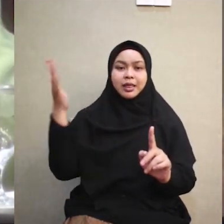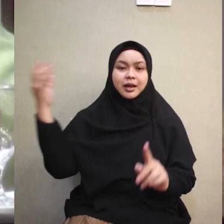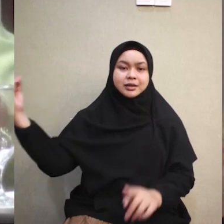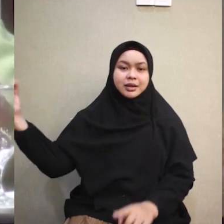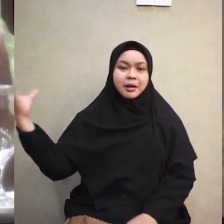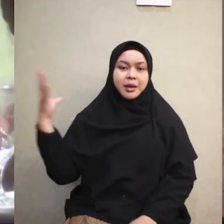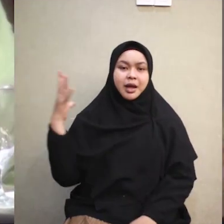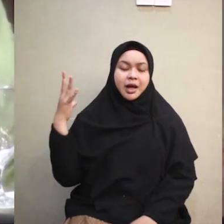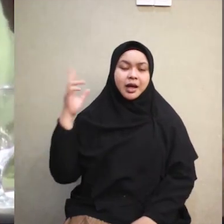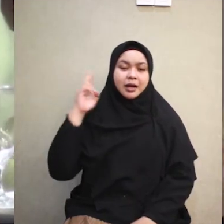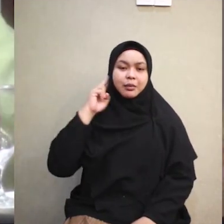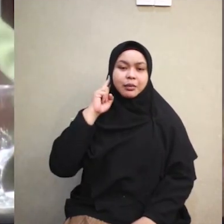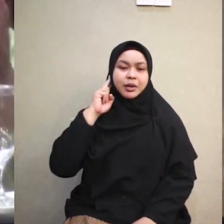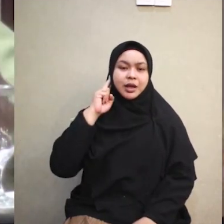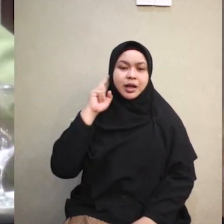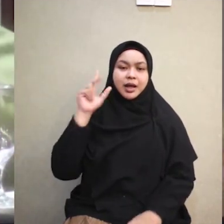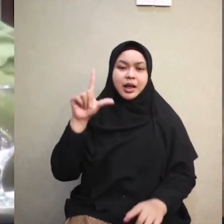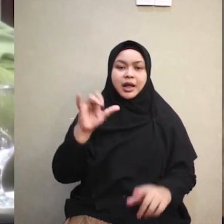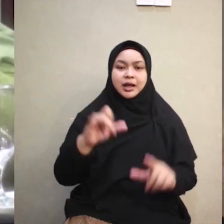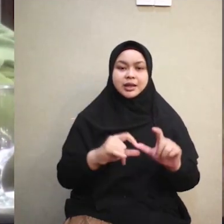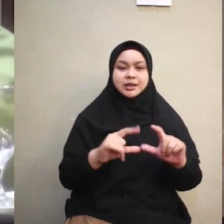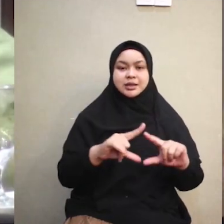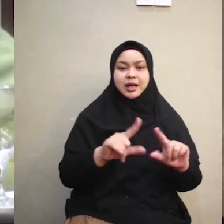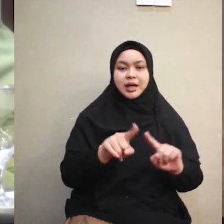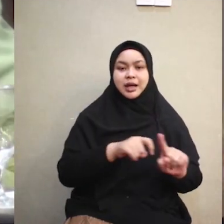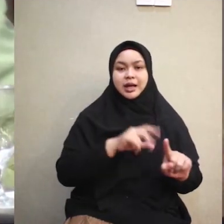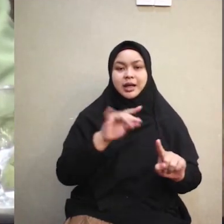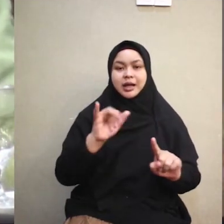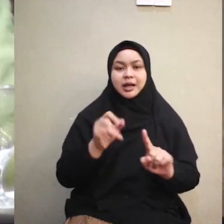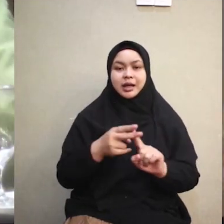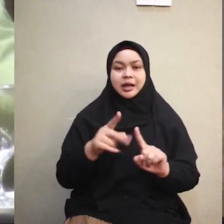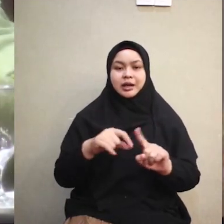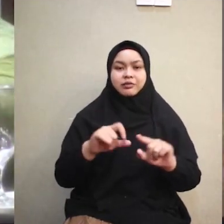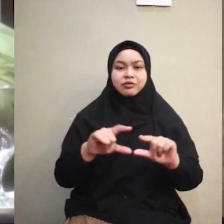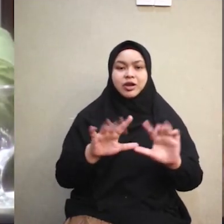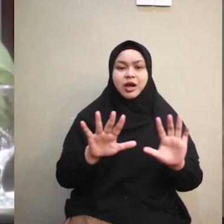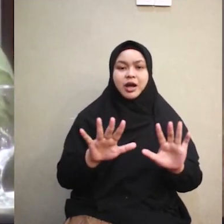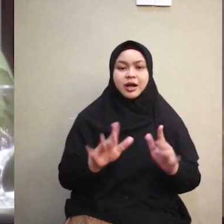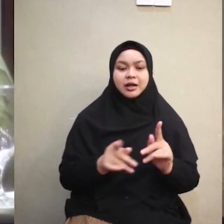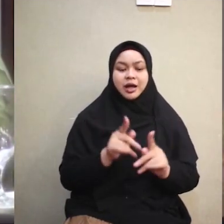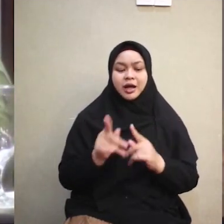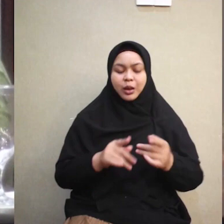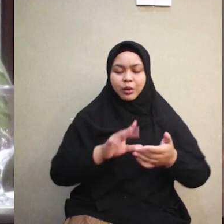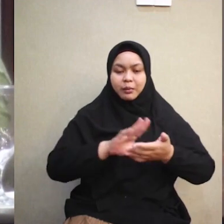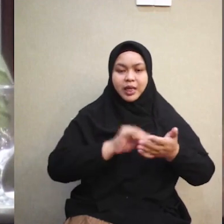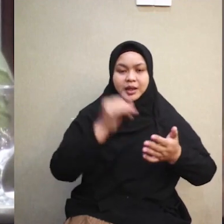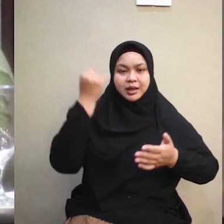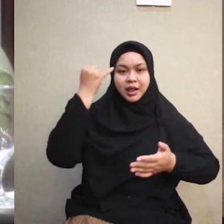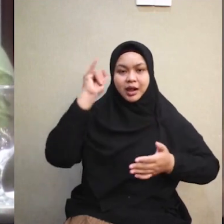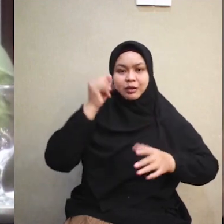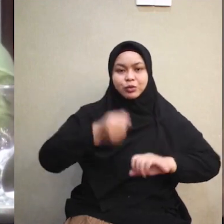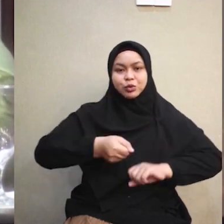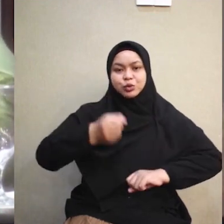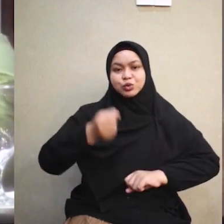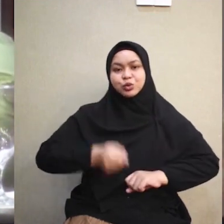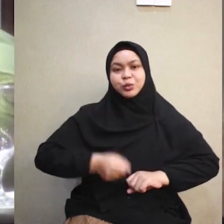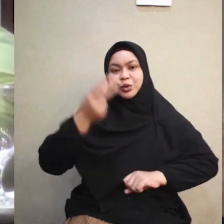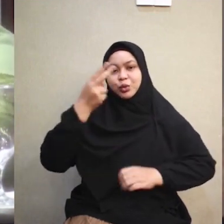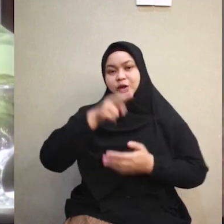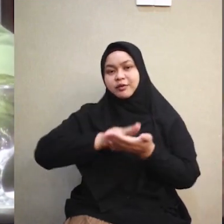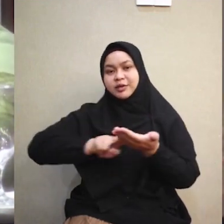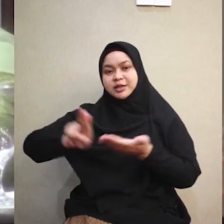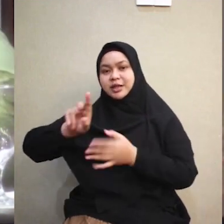Rifka Mbak Lisa dari Rifka ya kalau belajar ilmu hukum di Universitas manapun